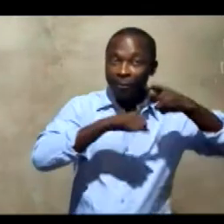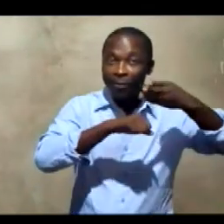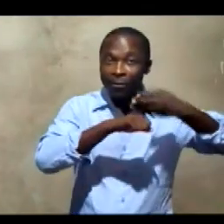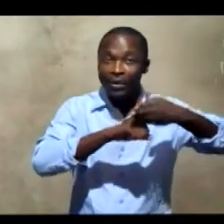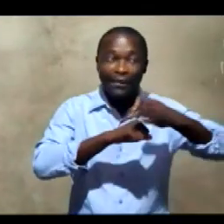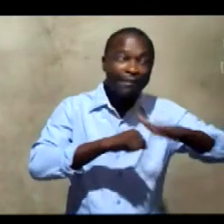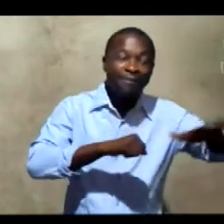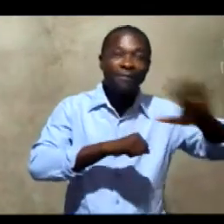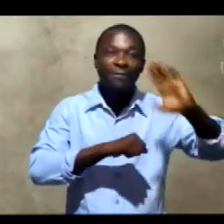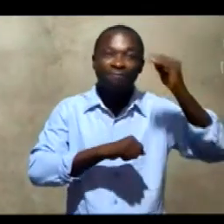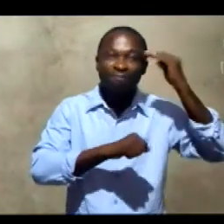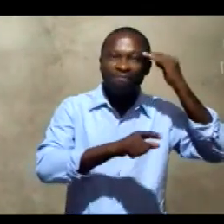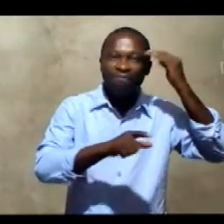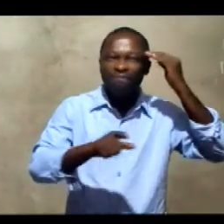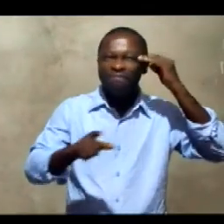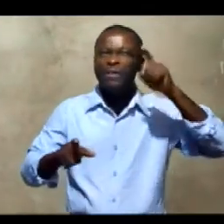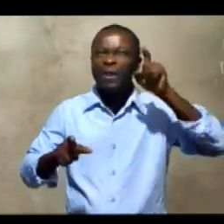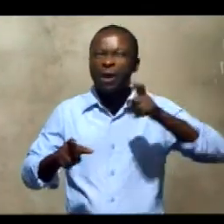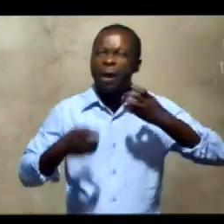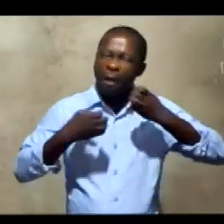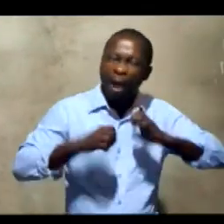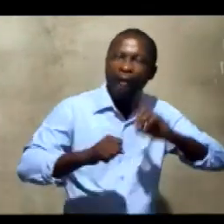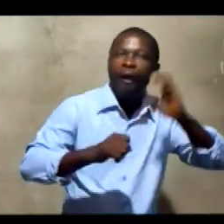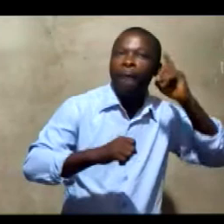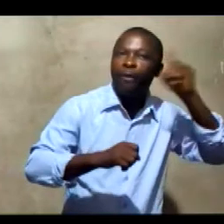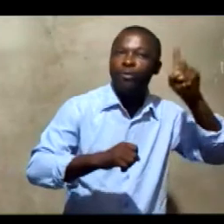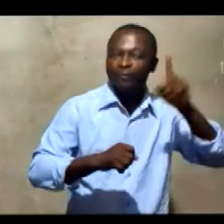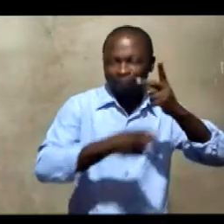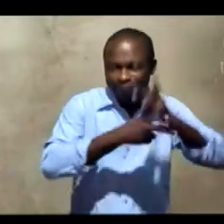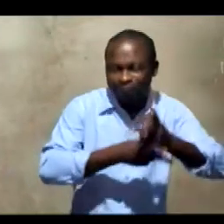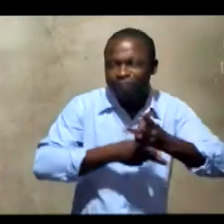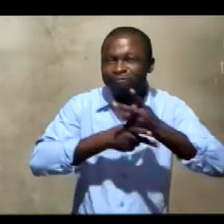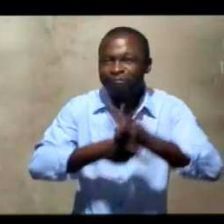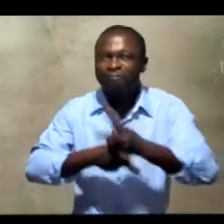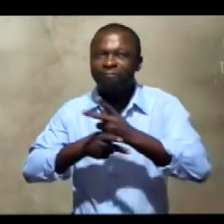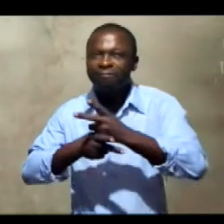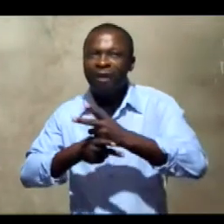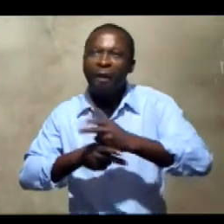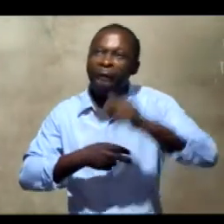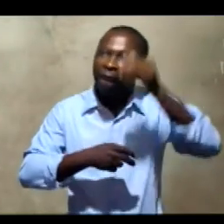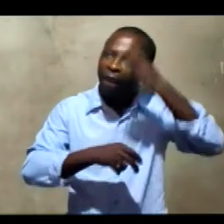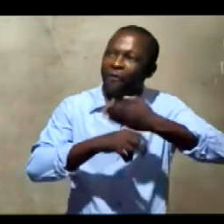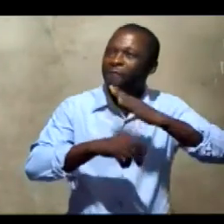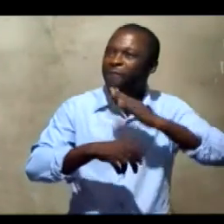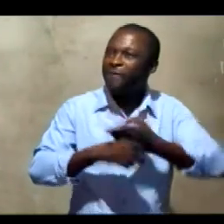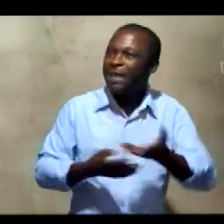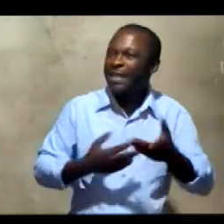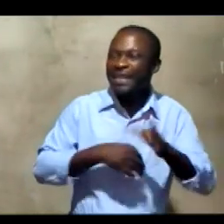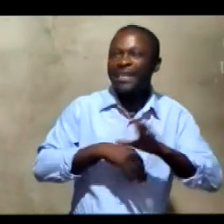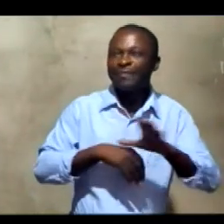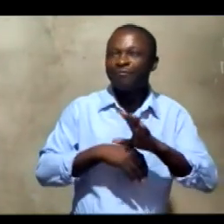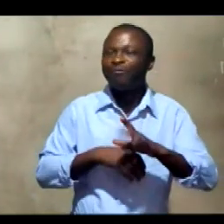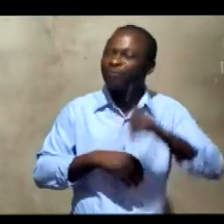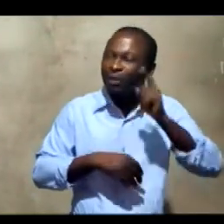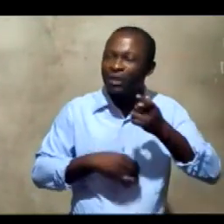citoyens. Comment faire la paix également parmi les fils du pays, les filles du pays, de façon à ce que la stabilité